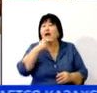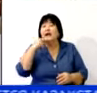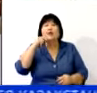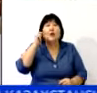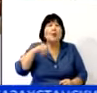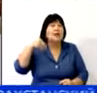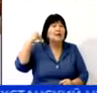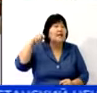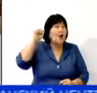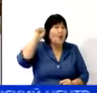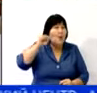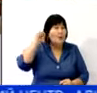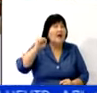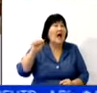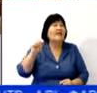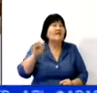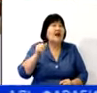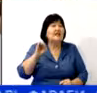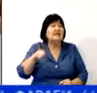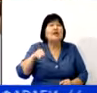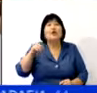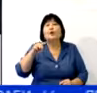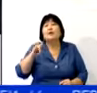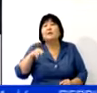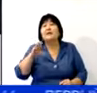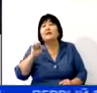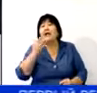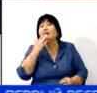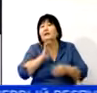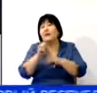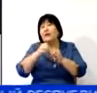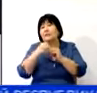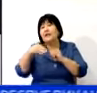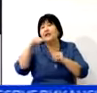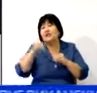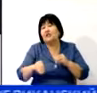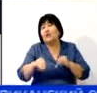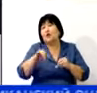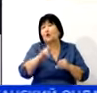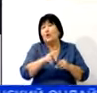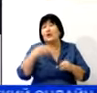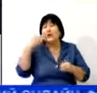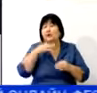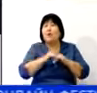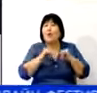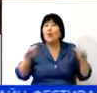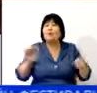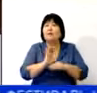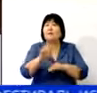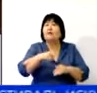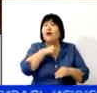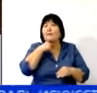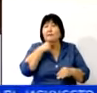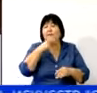Украину, Таджикистан, Узбекистан, Афганистан и Туркменистан экспортировано 15 тысяч тонн риса. Увеличилось производство